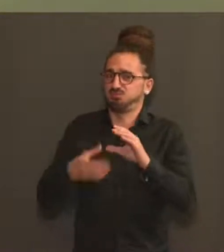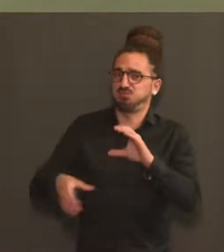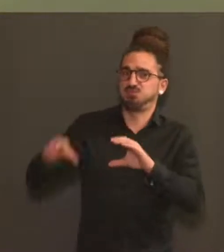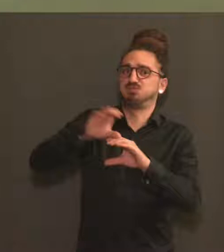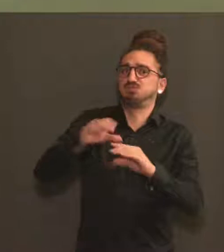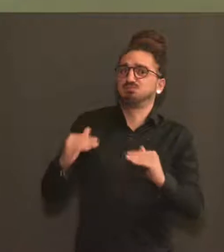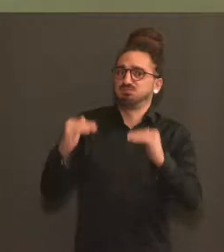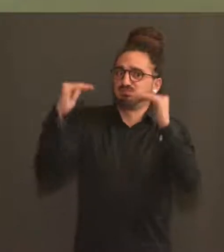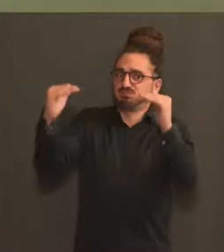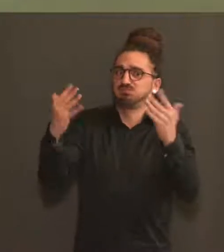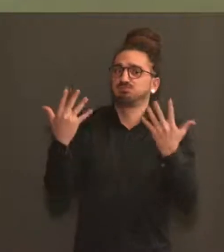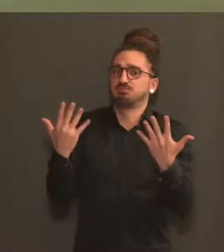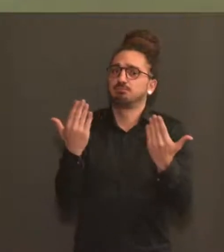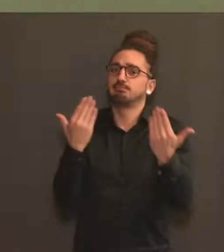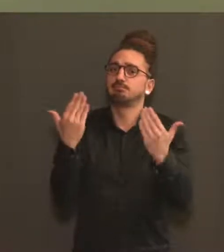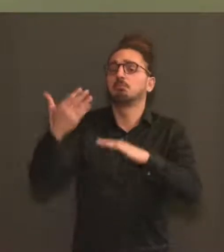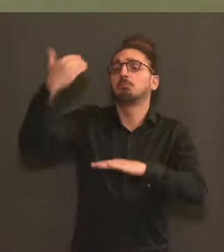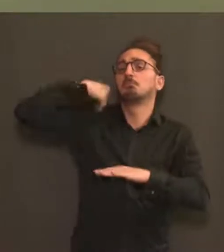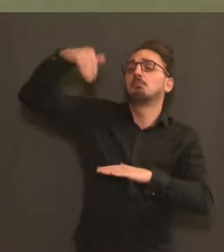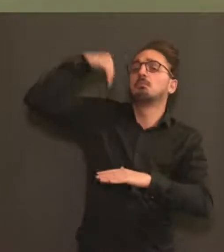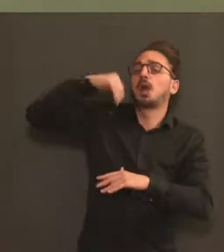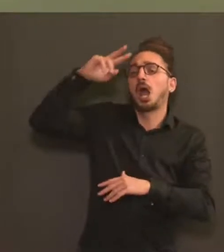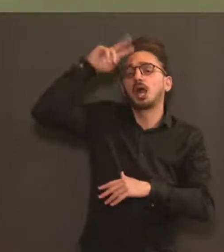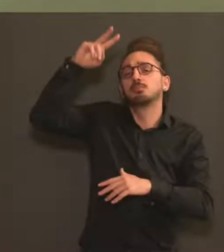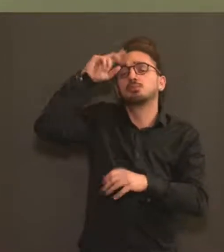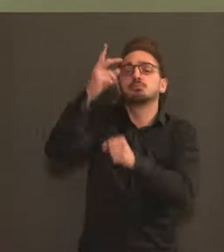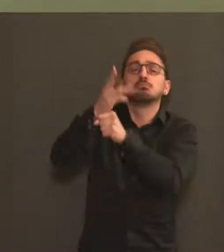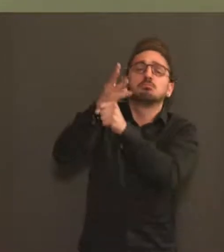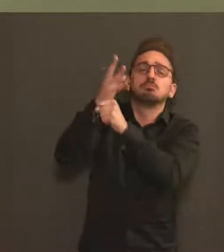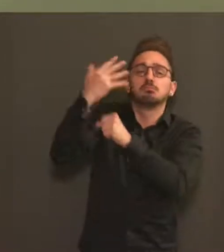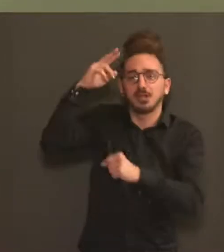pathologies. Et je pense qu'il est important de se rendre compte que l'on ampute